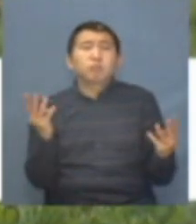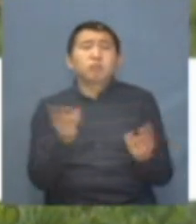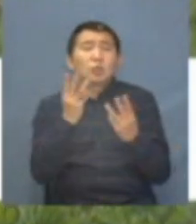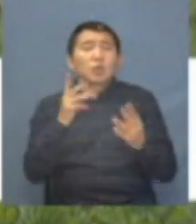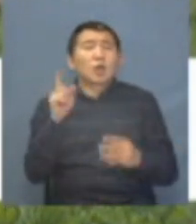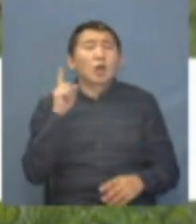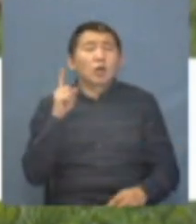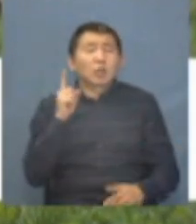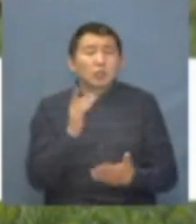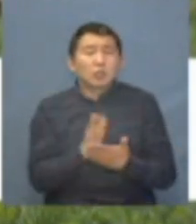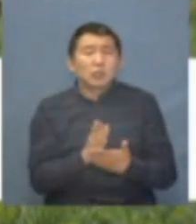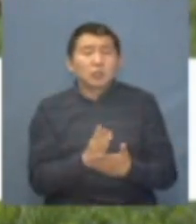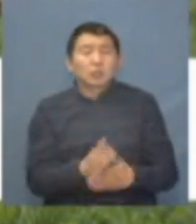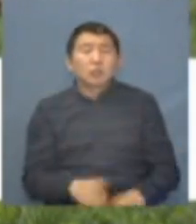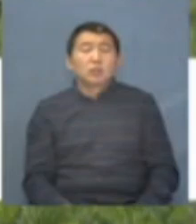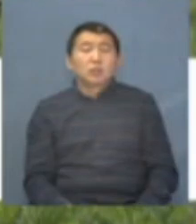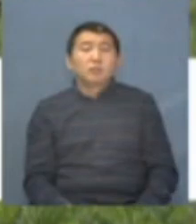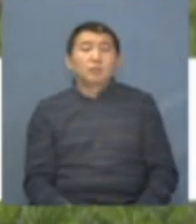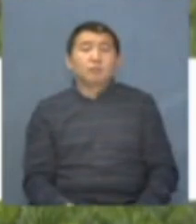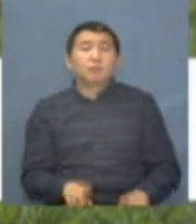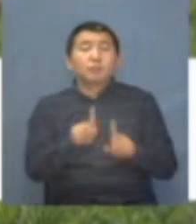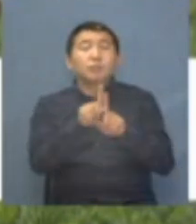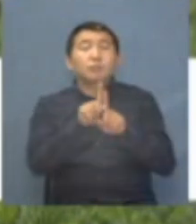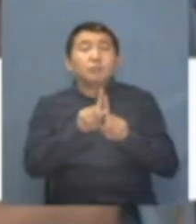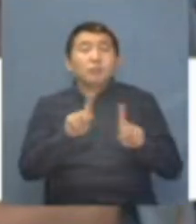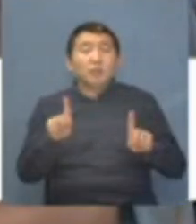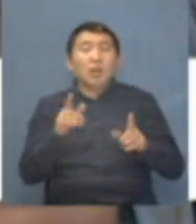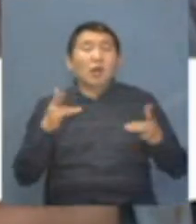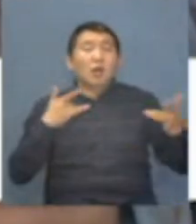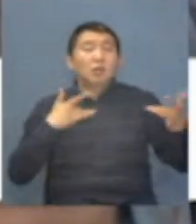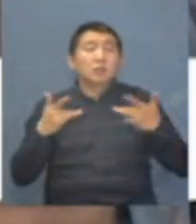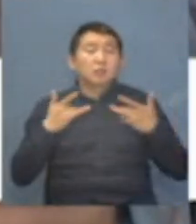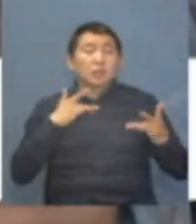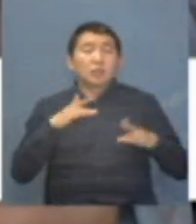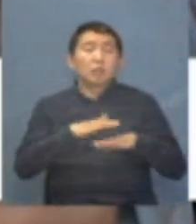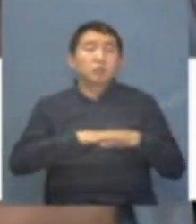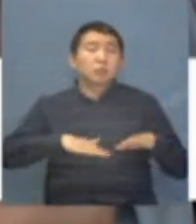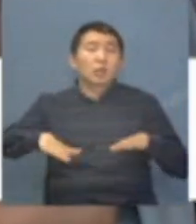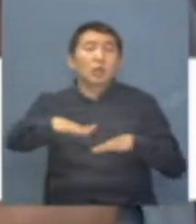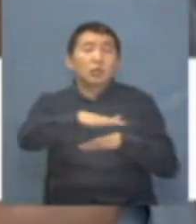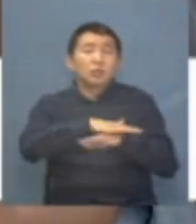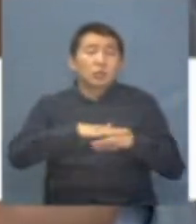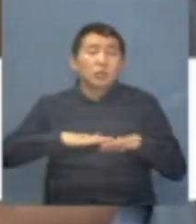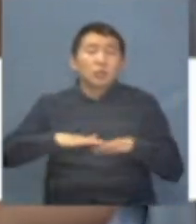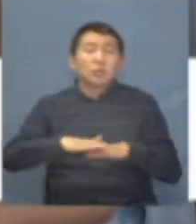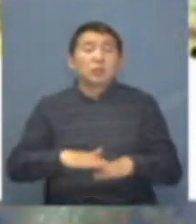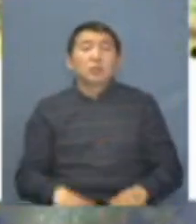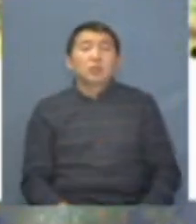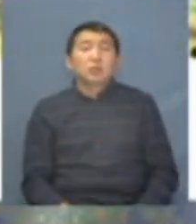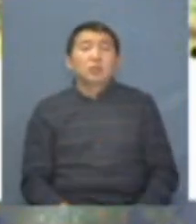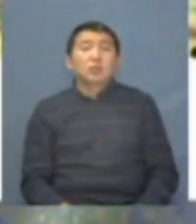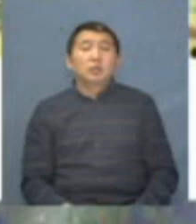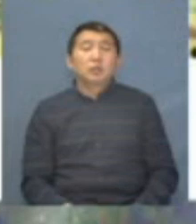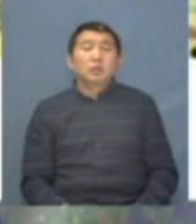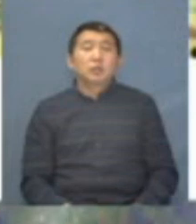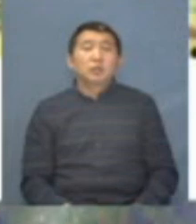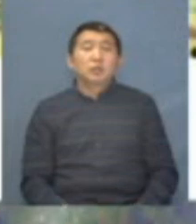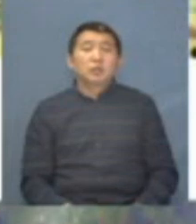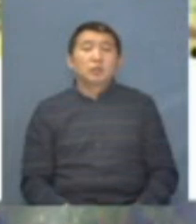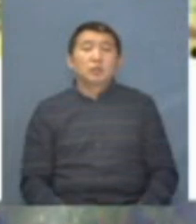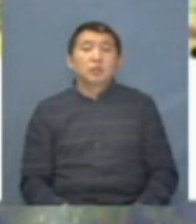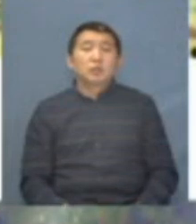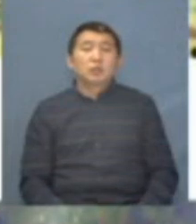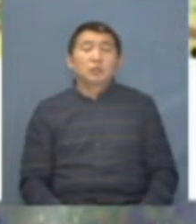Международный фестиваль «Золотой Тургусун» является уникальной концертной площадкой. Здесь поделиться своим творчеством и обрести признание могут